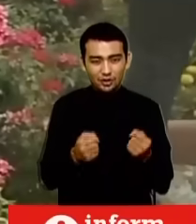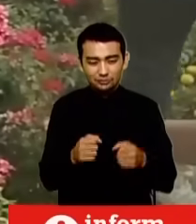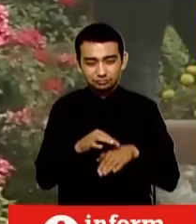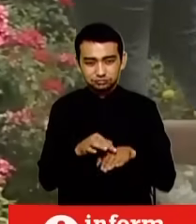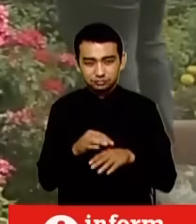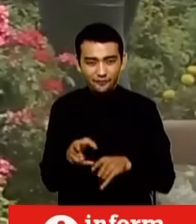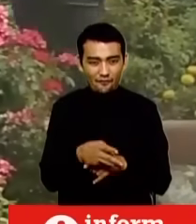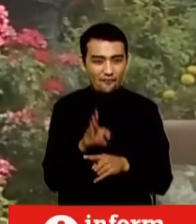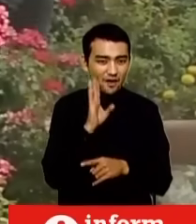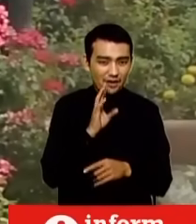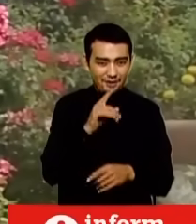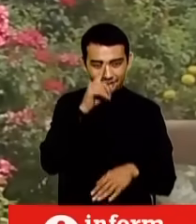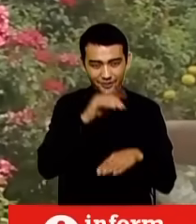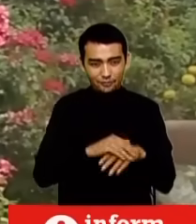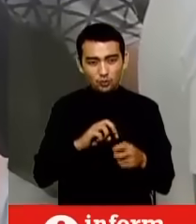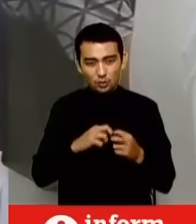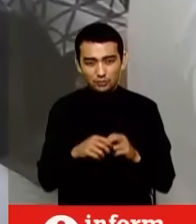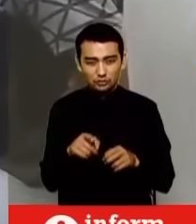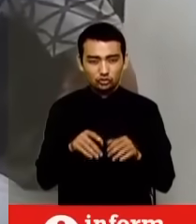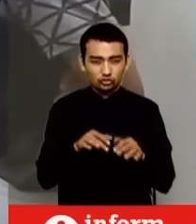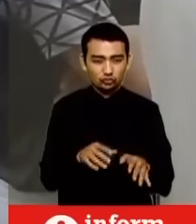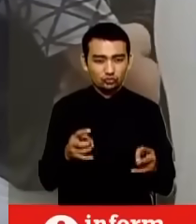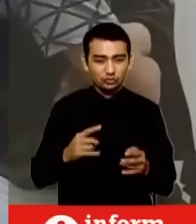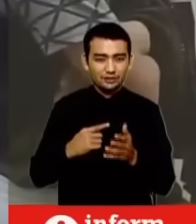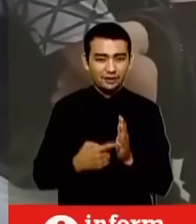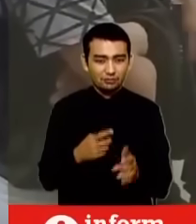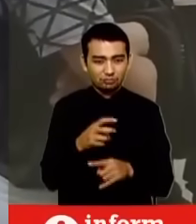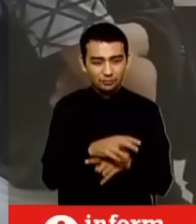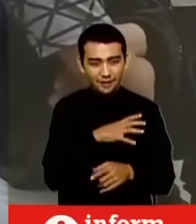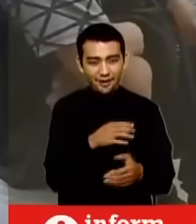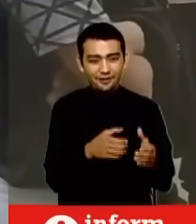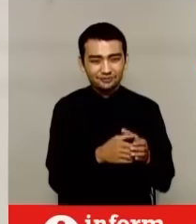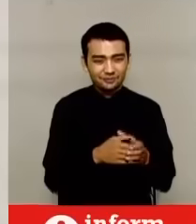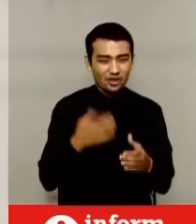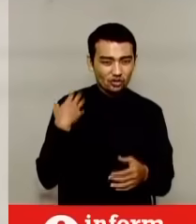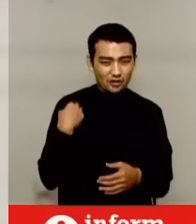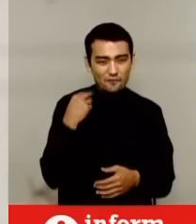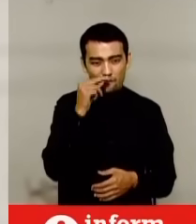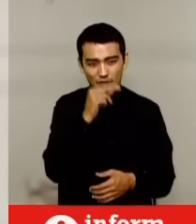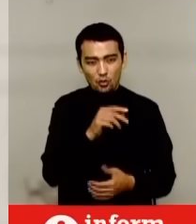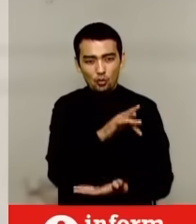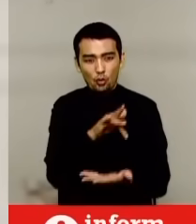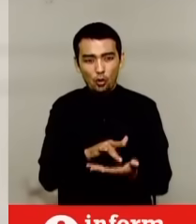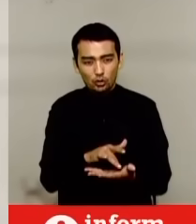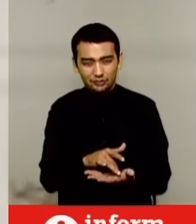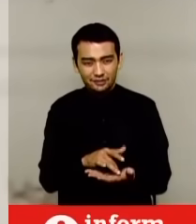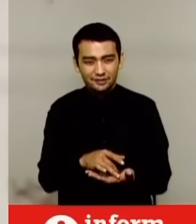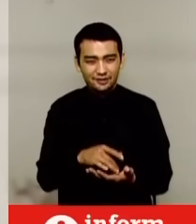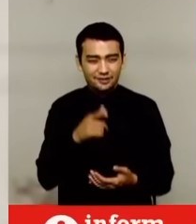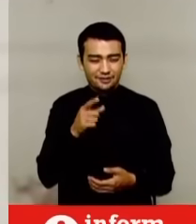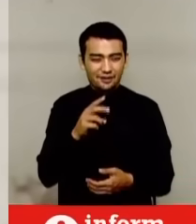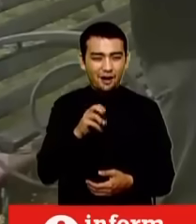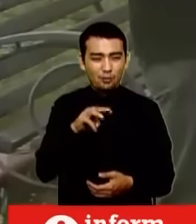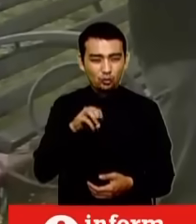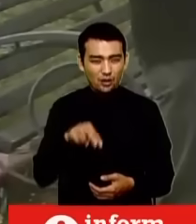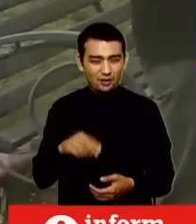жүргізушісі әкімдіктегілерден бұл мәселені шешіп беруді талап етті. Айтуларынша мекеме басшылығы бұған кінәлі қалалық тұрғын үй коммуналдық шаруашылық бөлімі